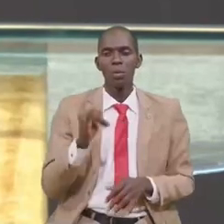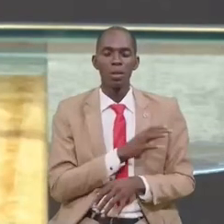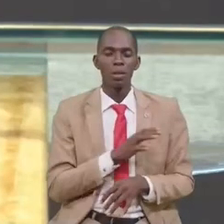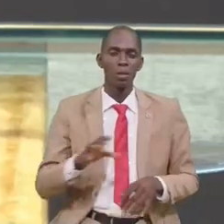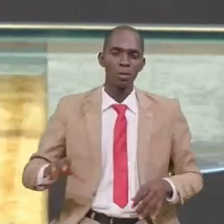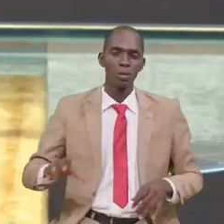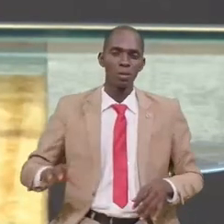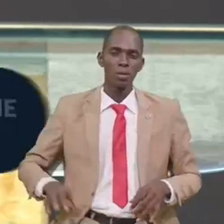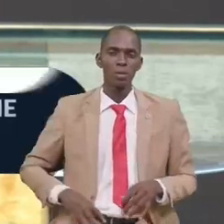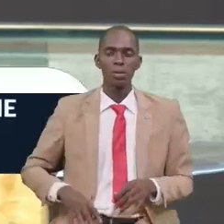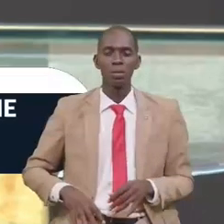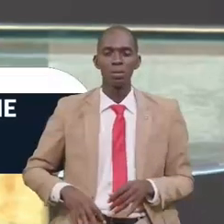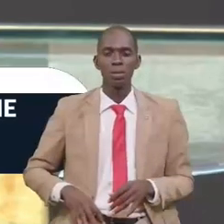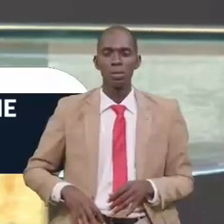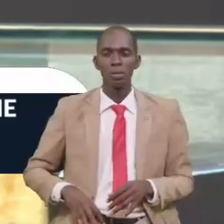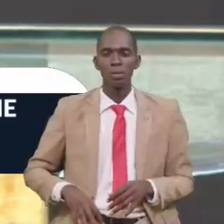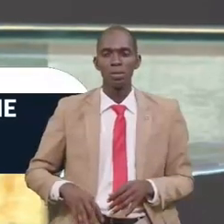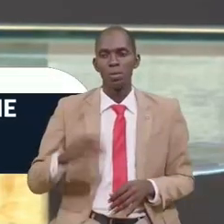promise.